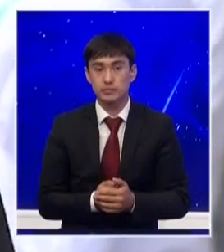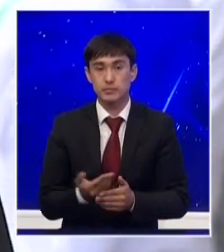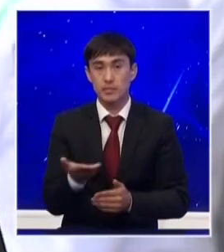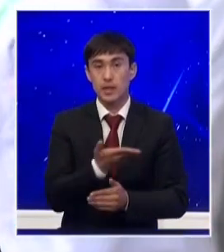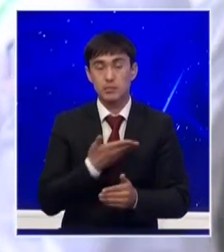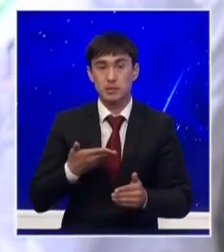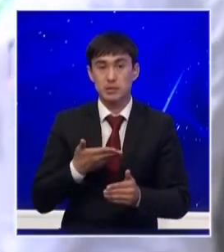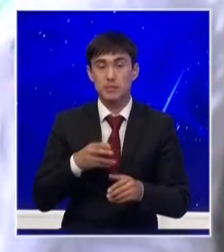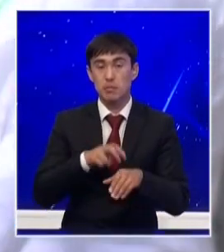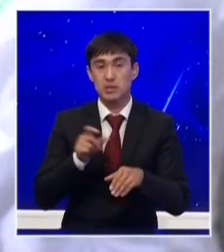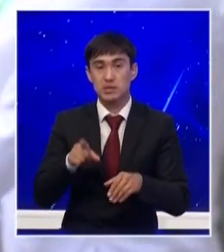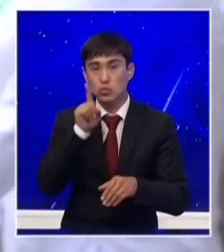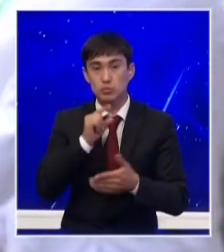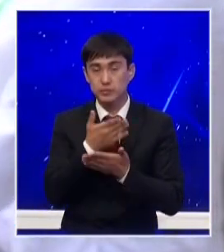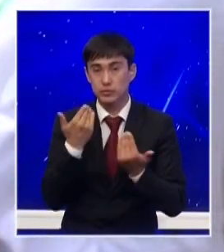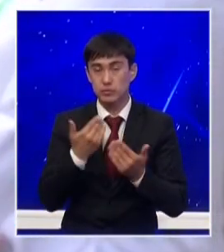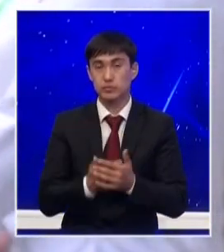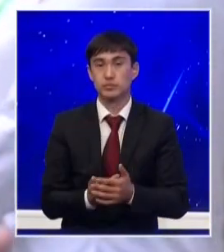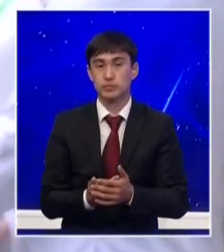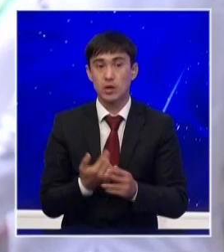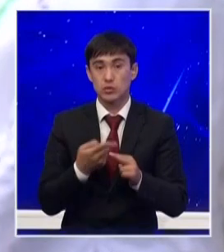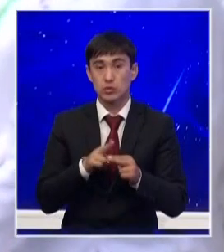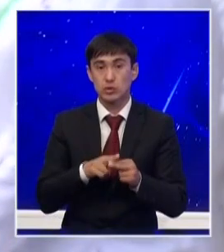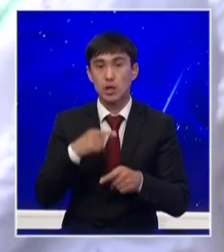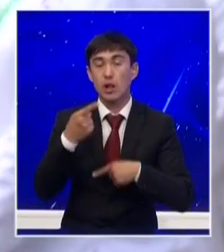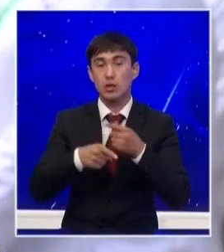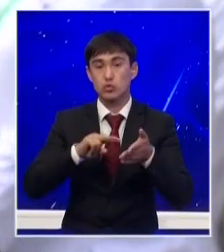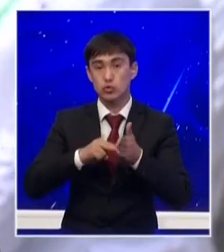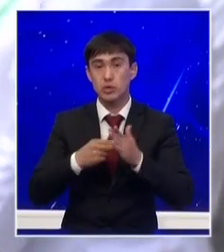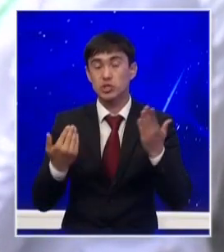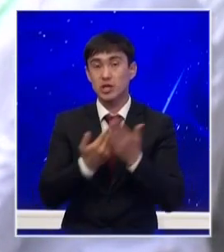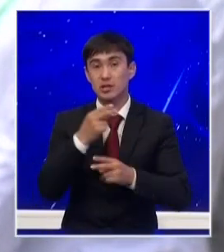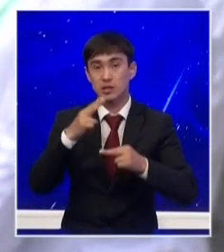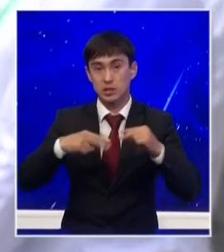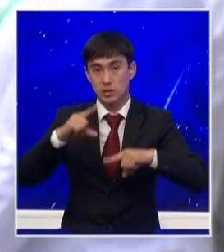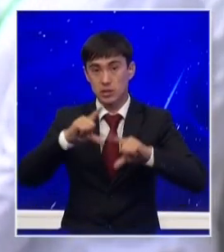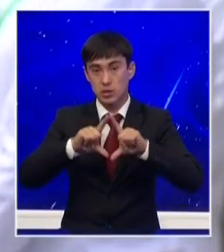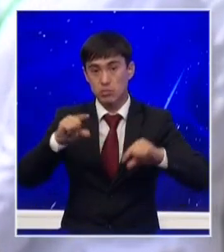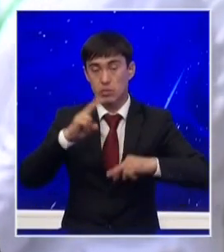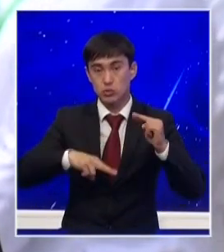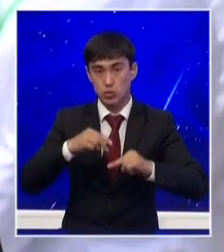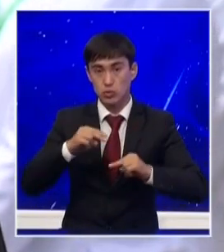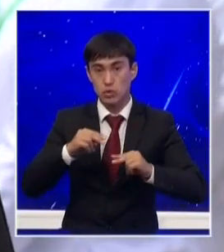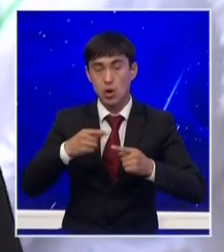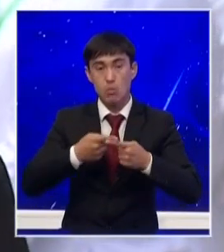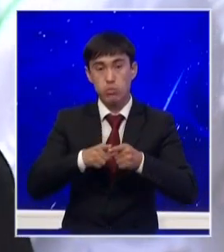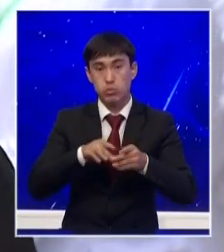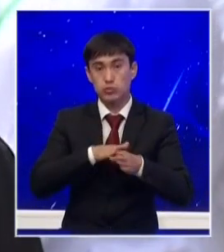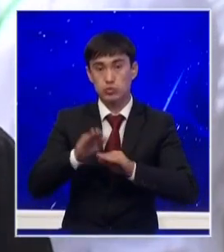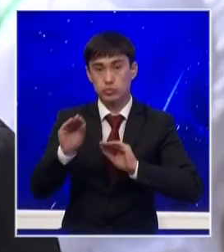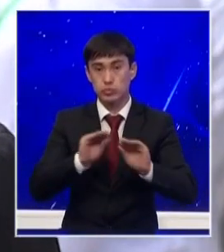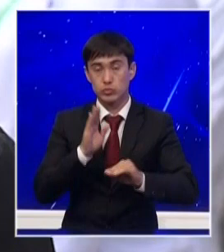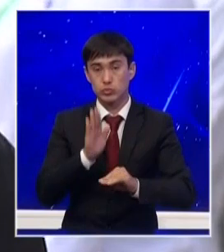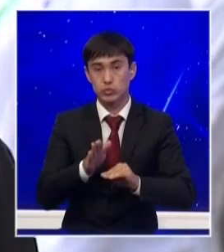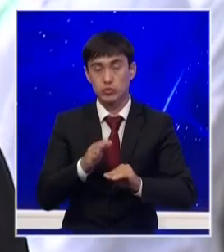біздің пациенттерге ыңғайсыздық тудырады. Сондықтан алдағы жоспар жаңадан ғимарат салу керек, құрал жабдықтарды жаңалау керек.